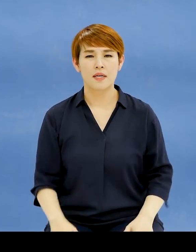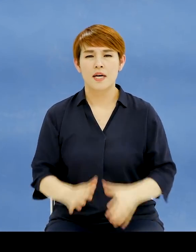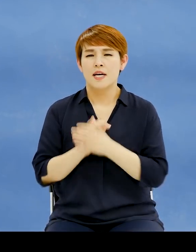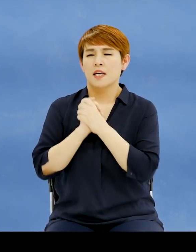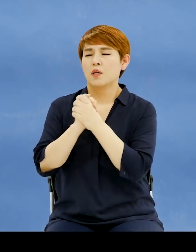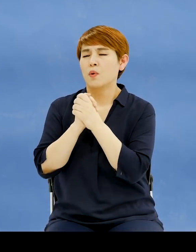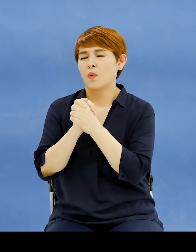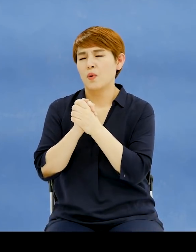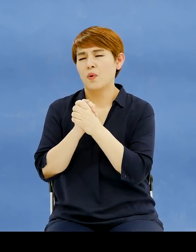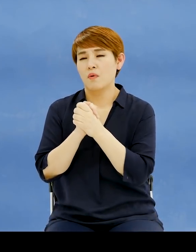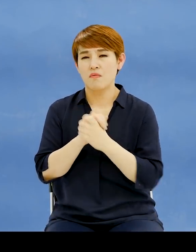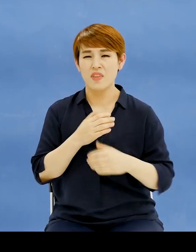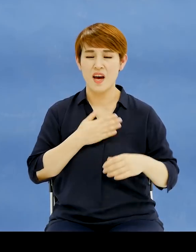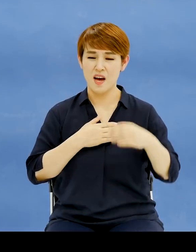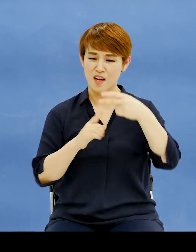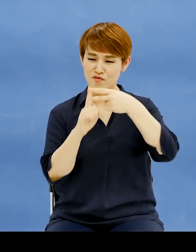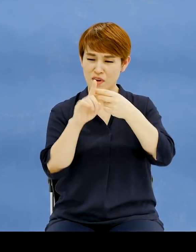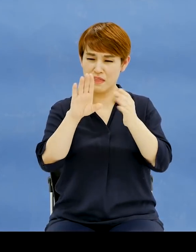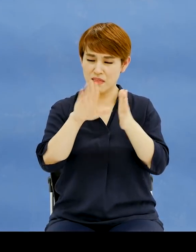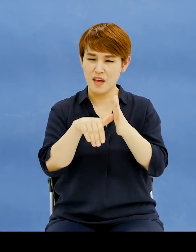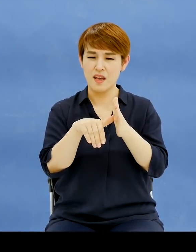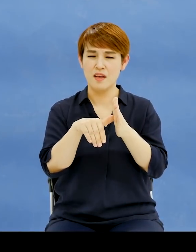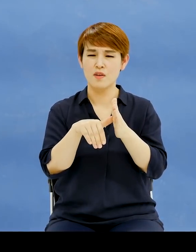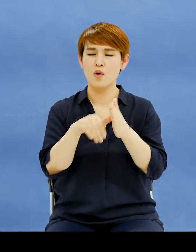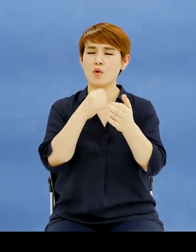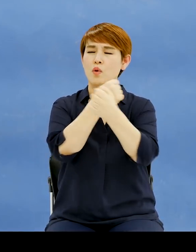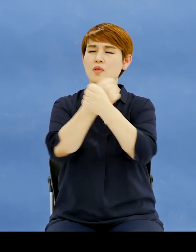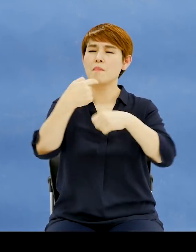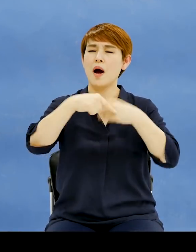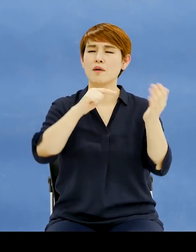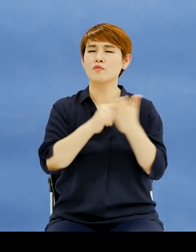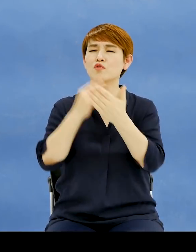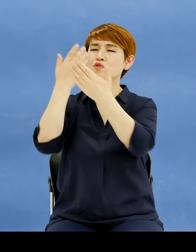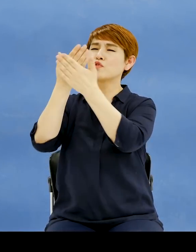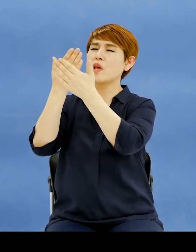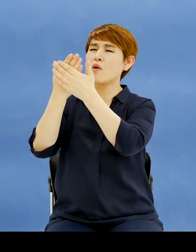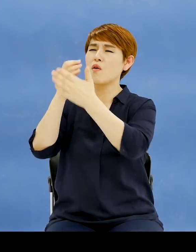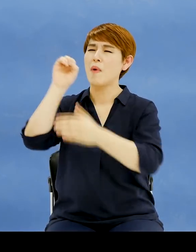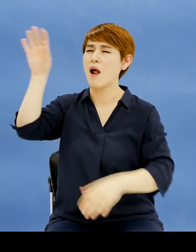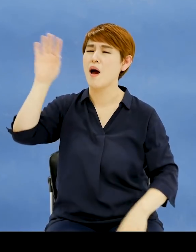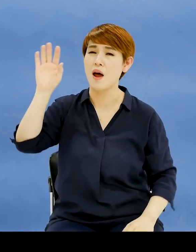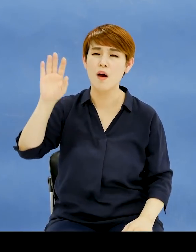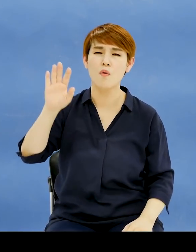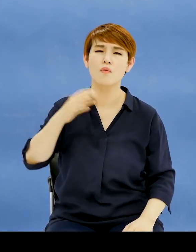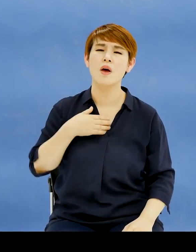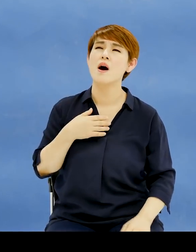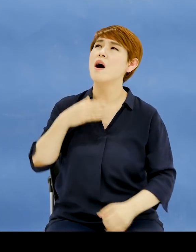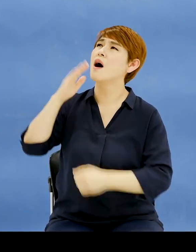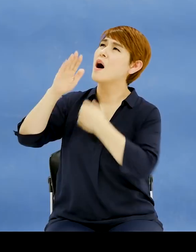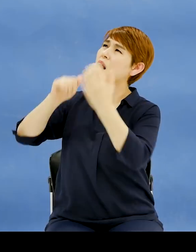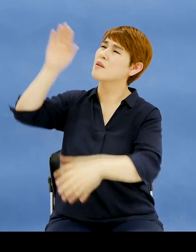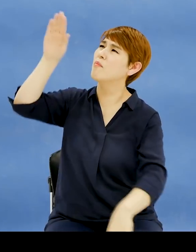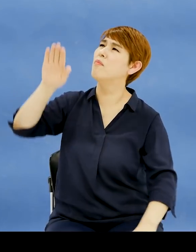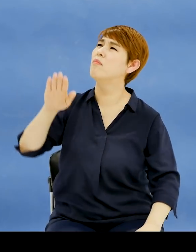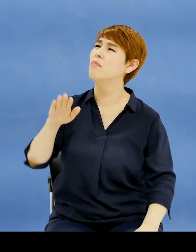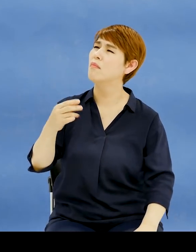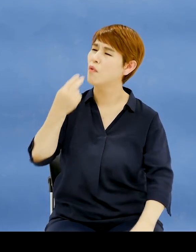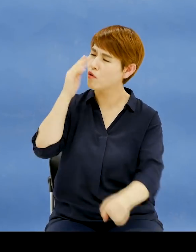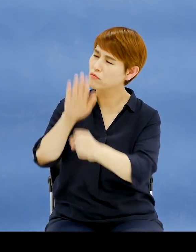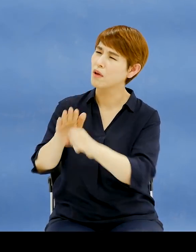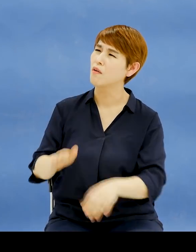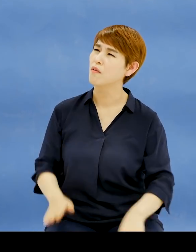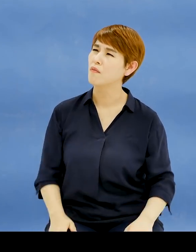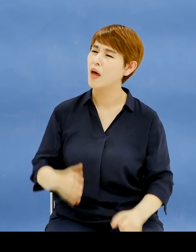기도를 했는데 막 그 중학교 때처럼 막 용서하는 마음을 주세요 이게 아니라 하나님 진짜 너무 억울해요.